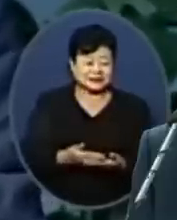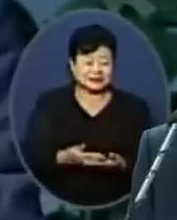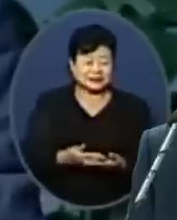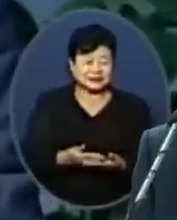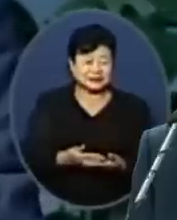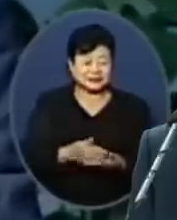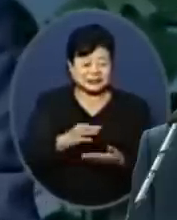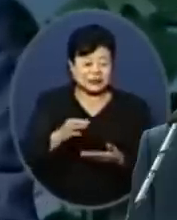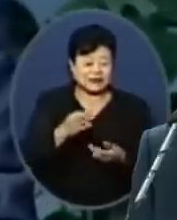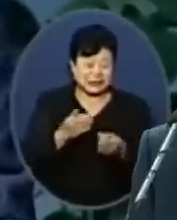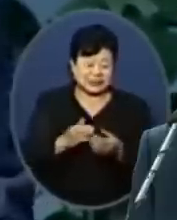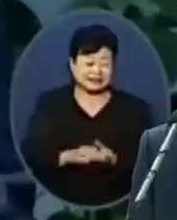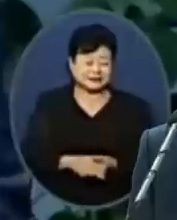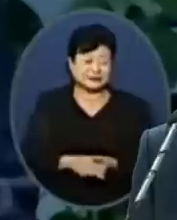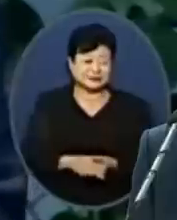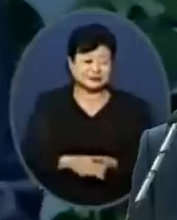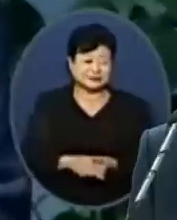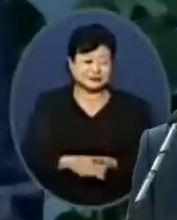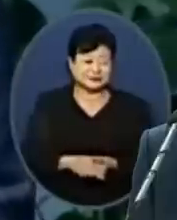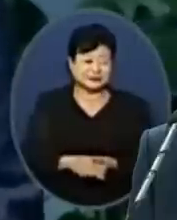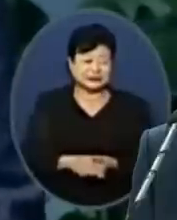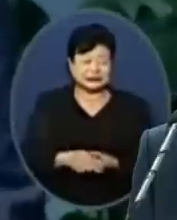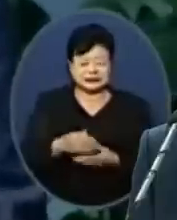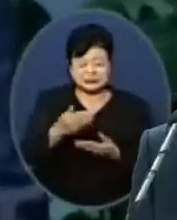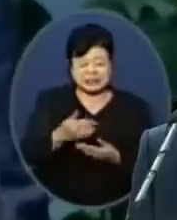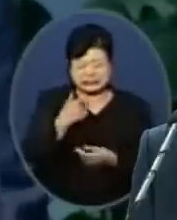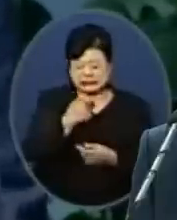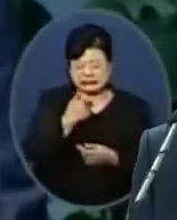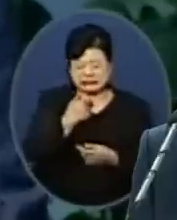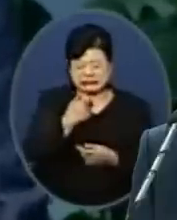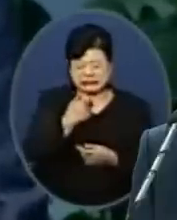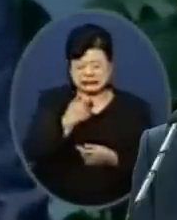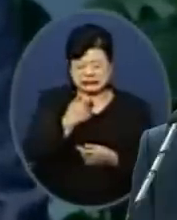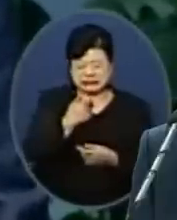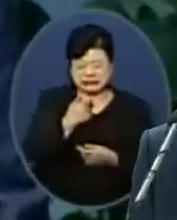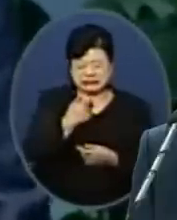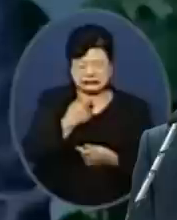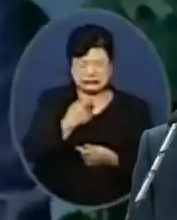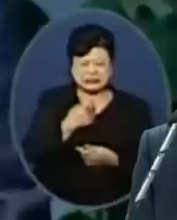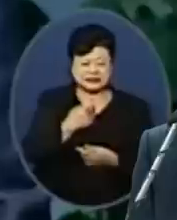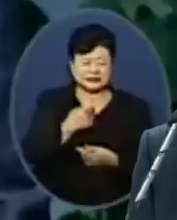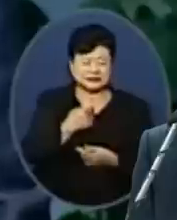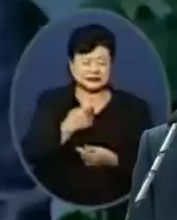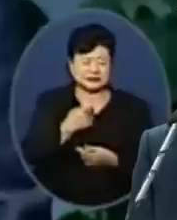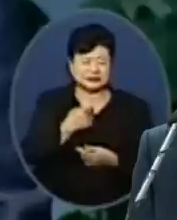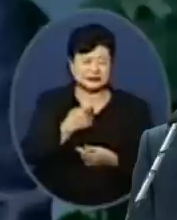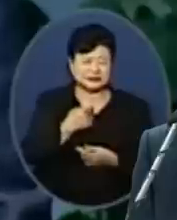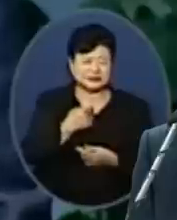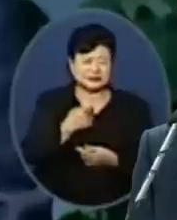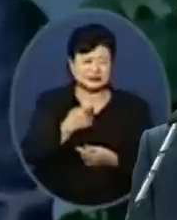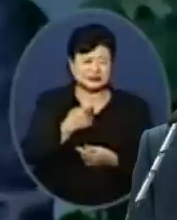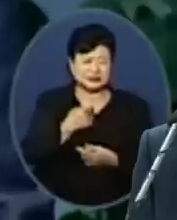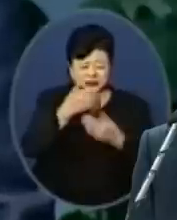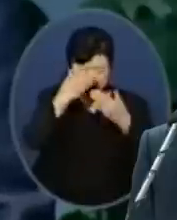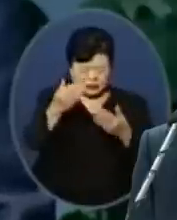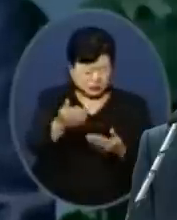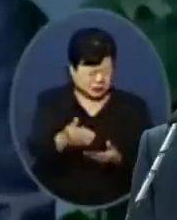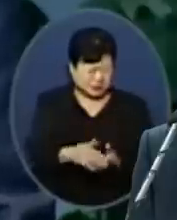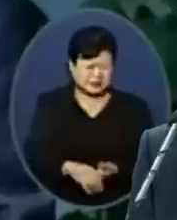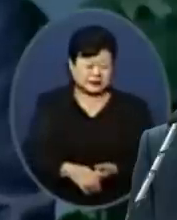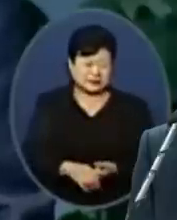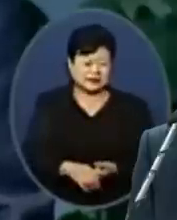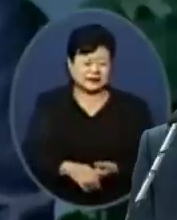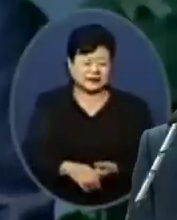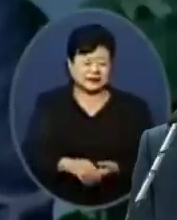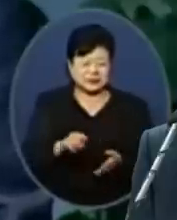당장 사용하라. 에이 안 받을래요. 선물로 주는 것이다. 에이 그런 공짜가 어디 있어요. 나는